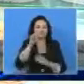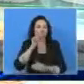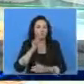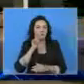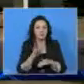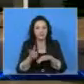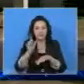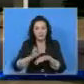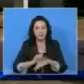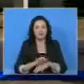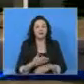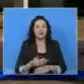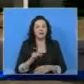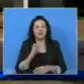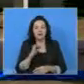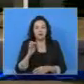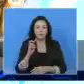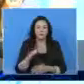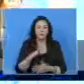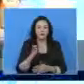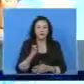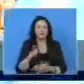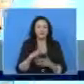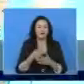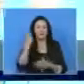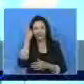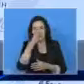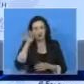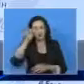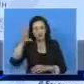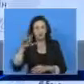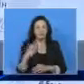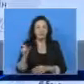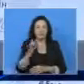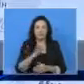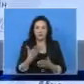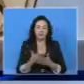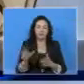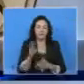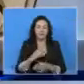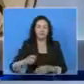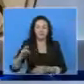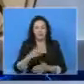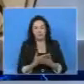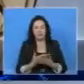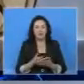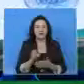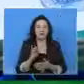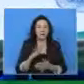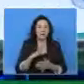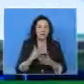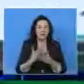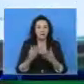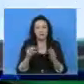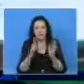Удобно очень мастер прикладник из шубарку Дука Нурлан джакибаев личность известна не только в темерском районе но и все республики и даже за её пределами